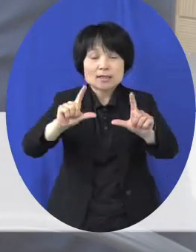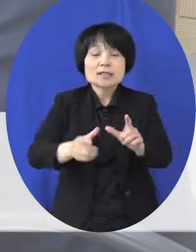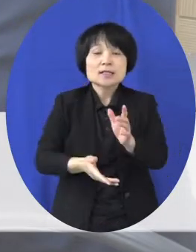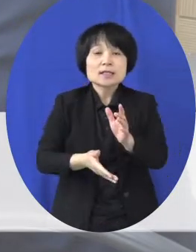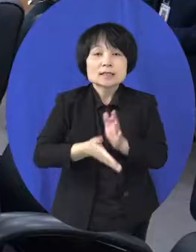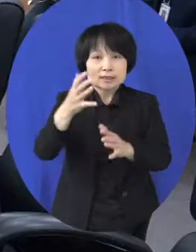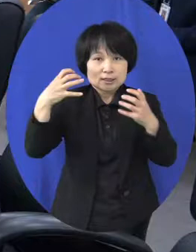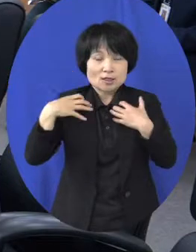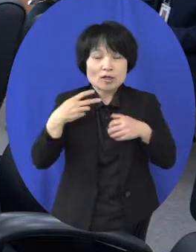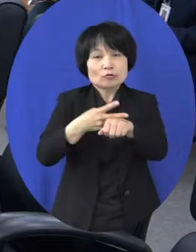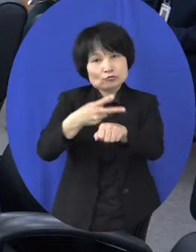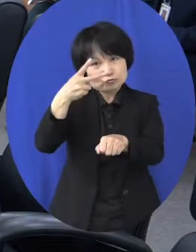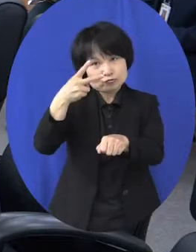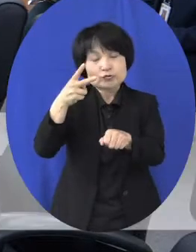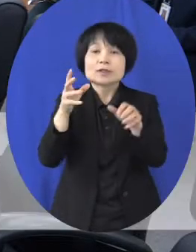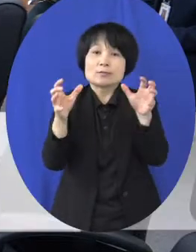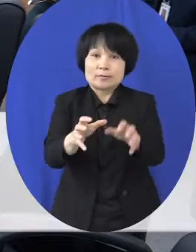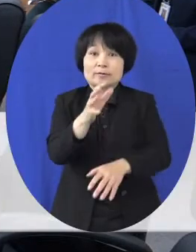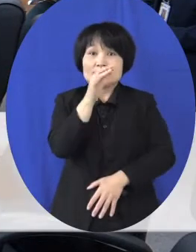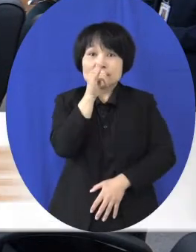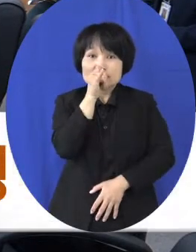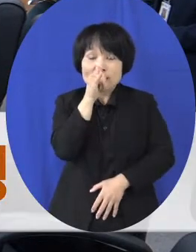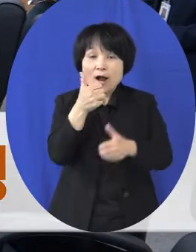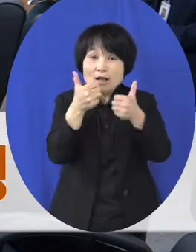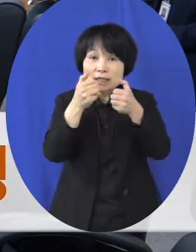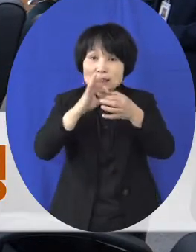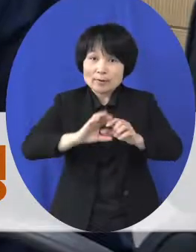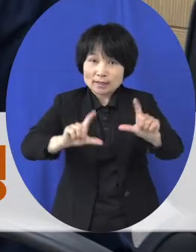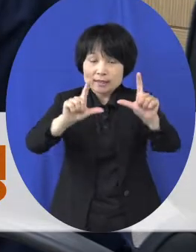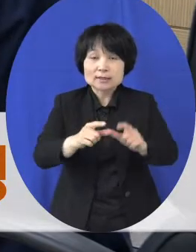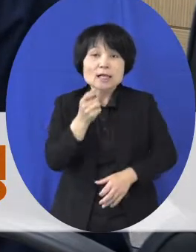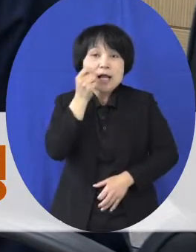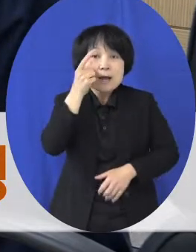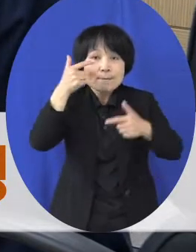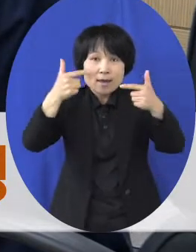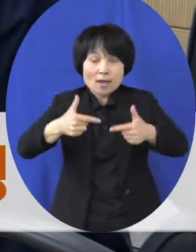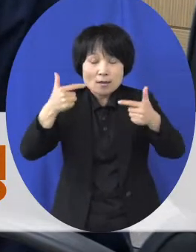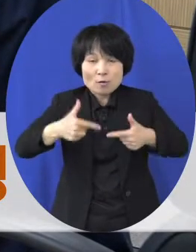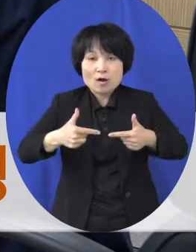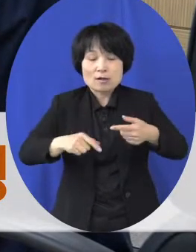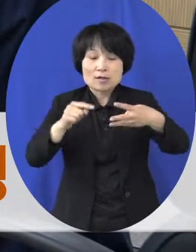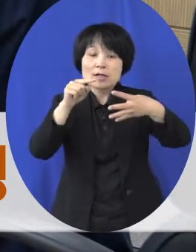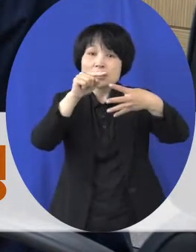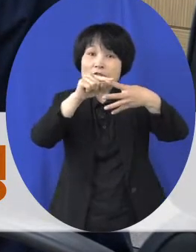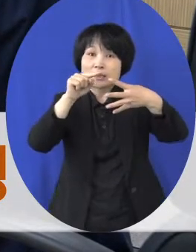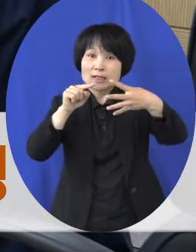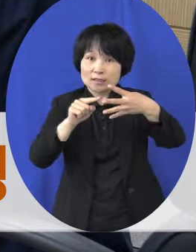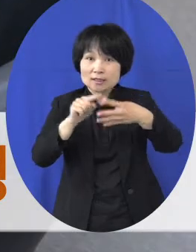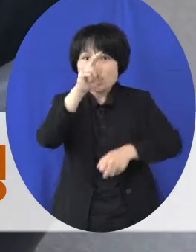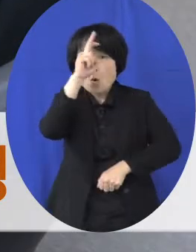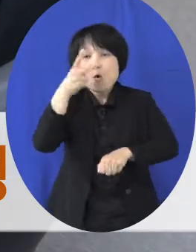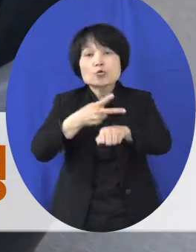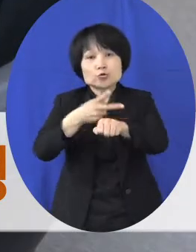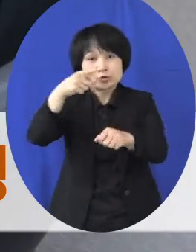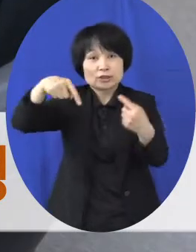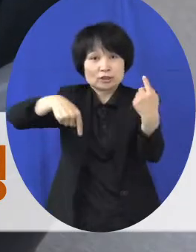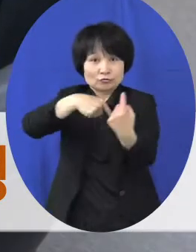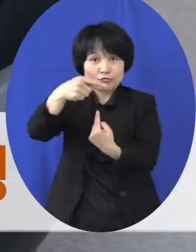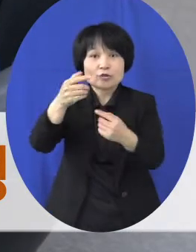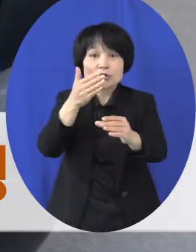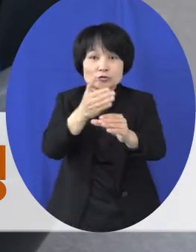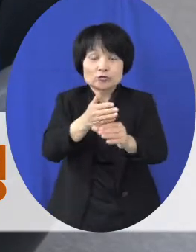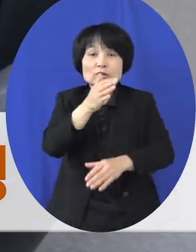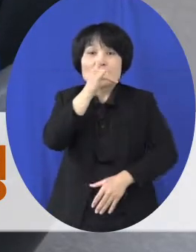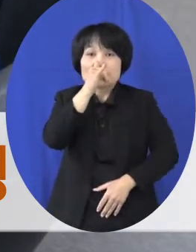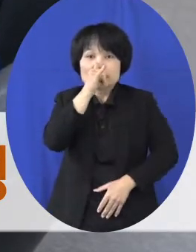진행됐습니다. 민원 상담의 날은 매월 첫째, 셋째 주 수요일 오후 2시에 운영되고 있는 공주시의 선제적